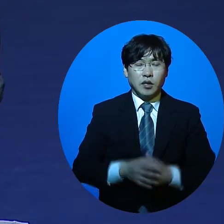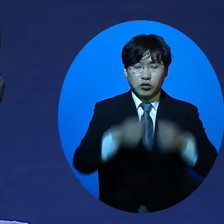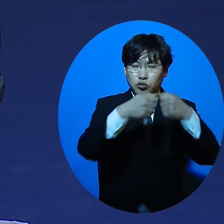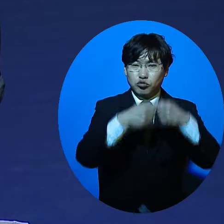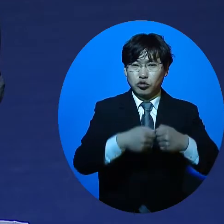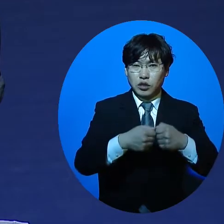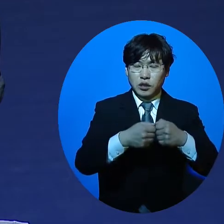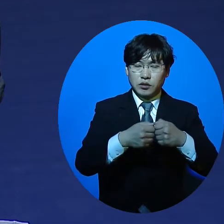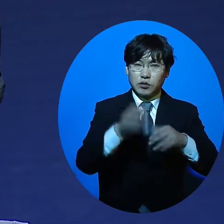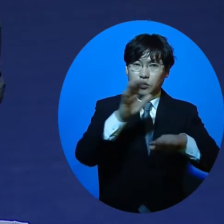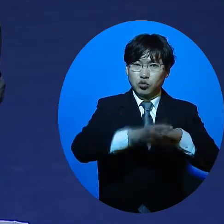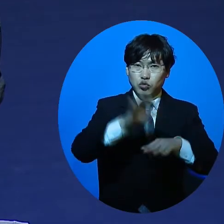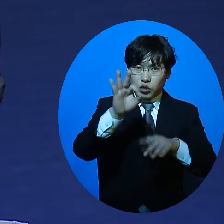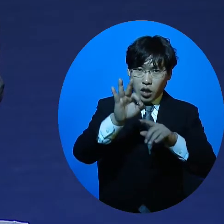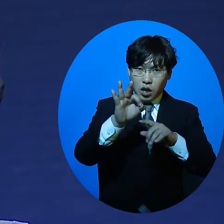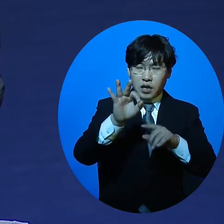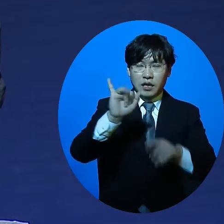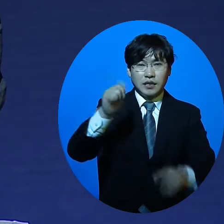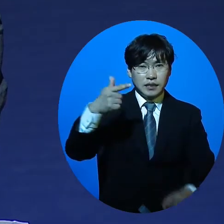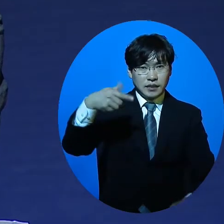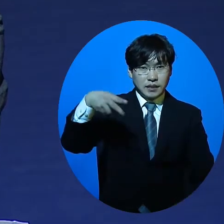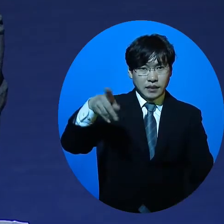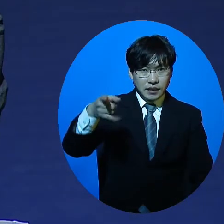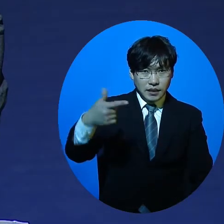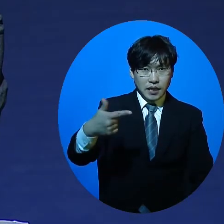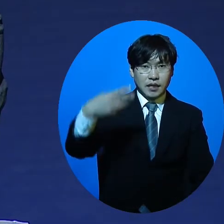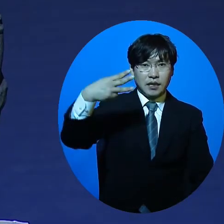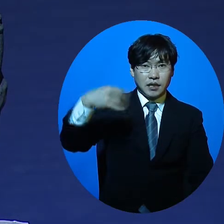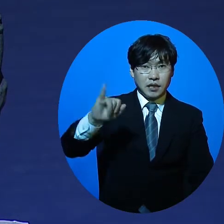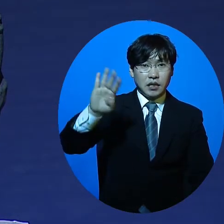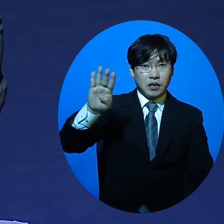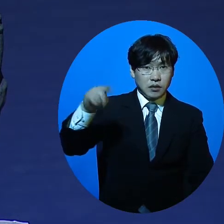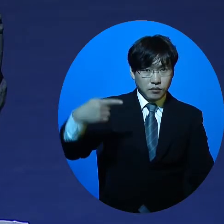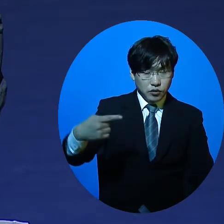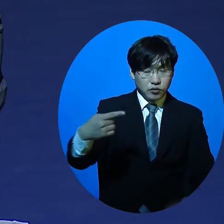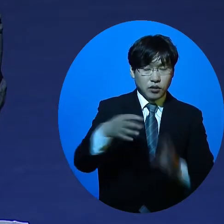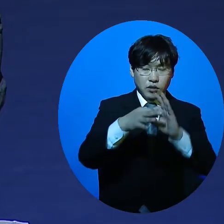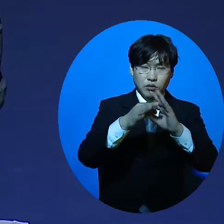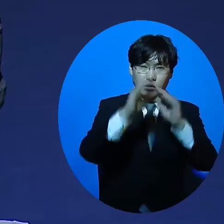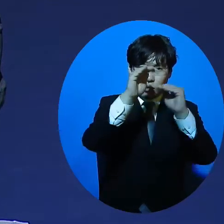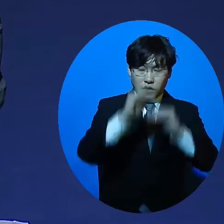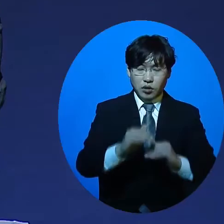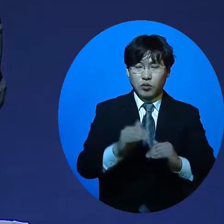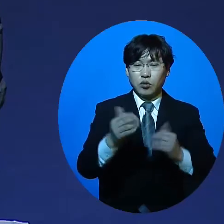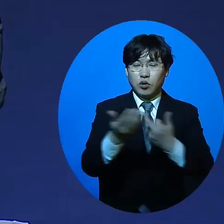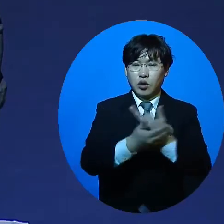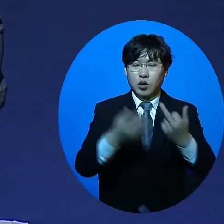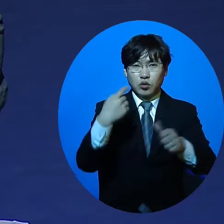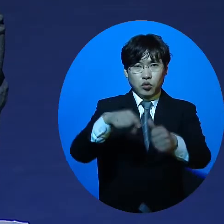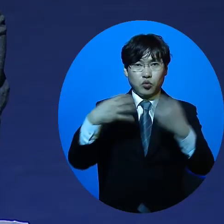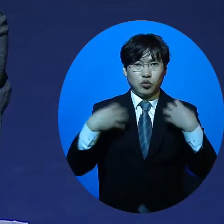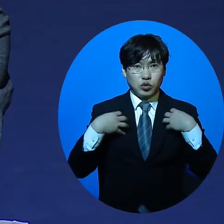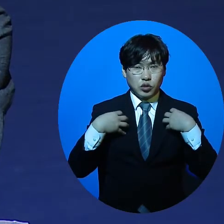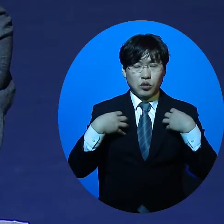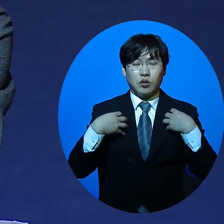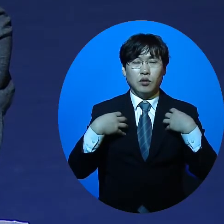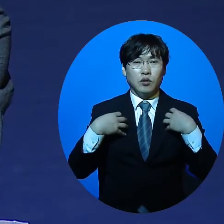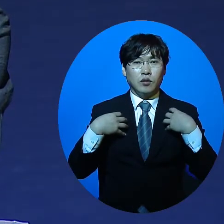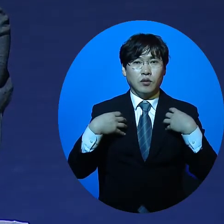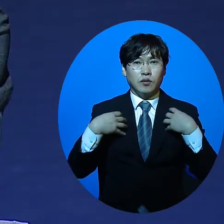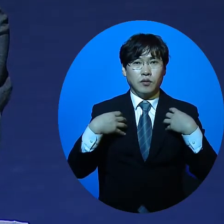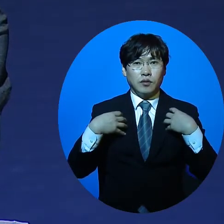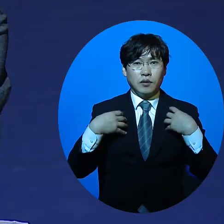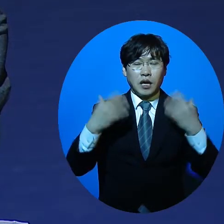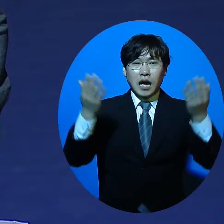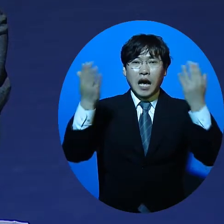이 인센티브라는 부분들은 아마 저희 강원도교육청에는 이제